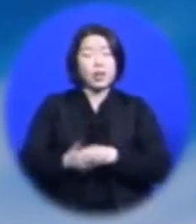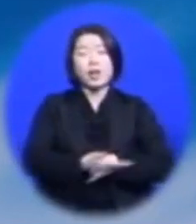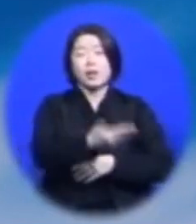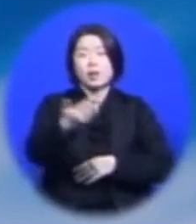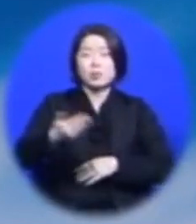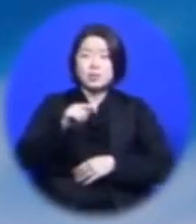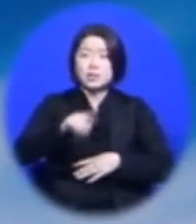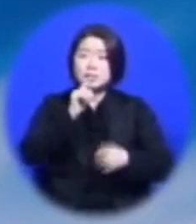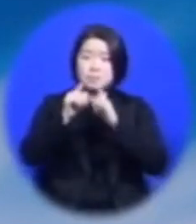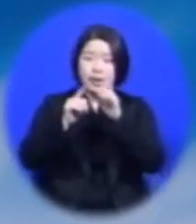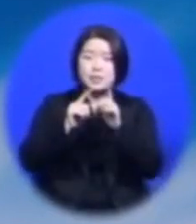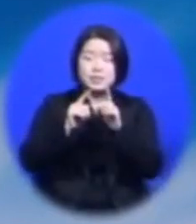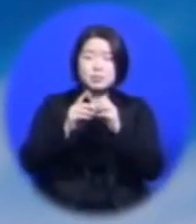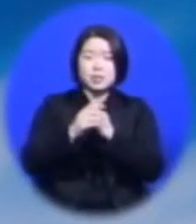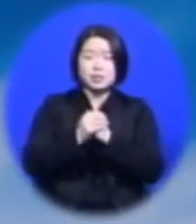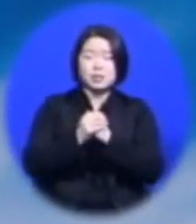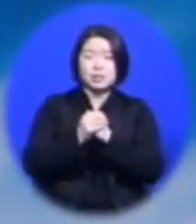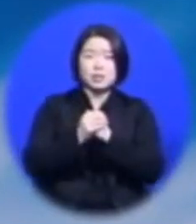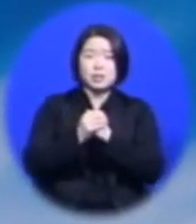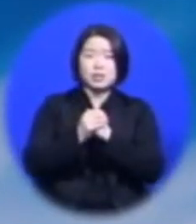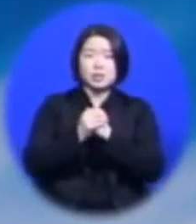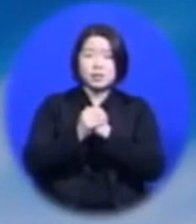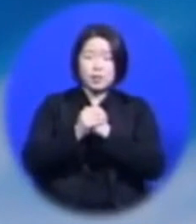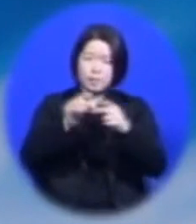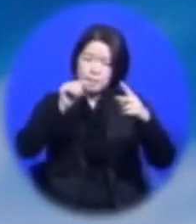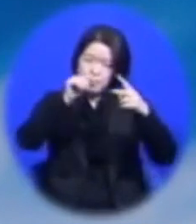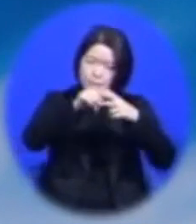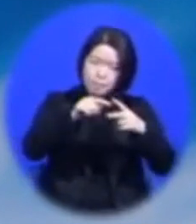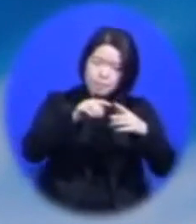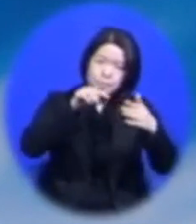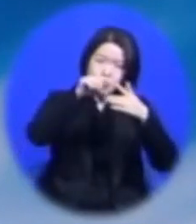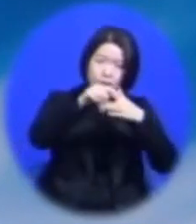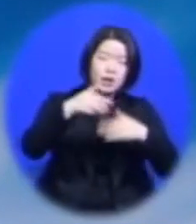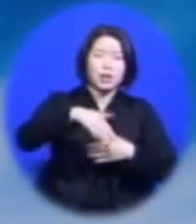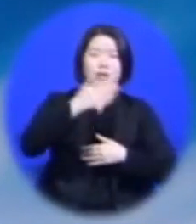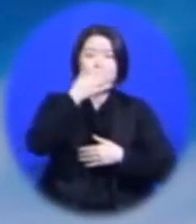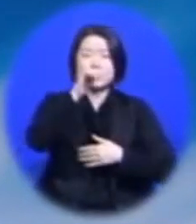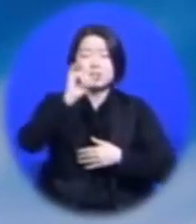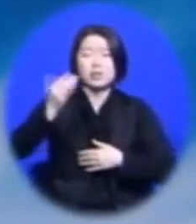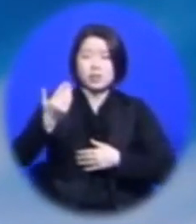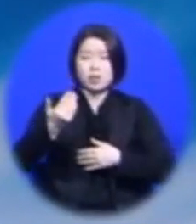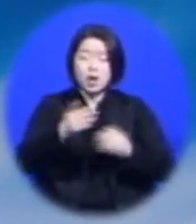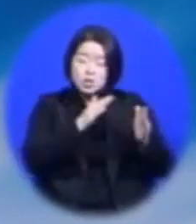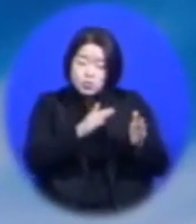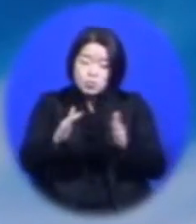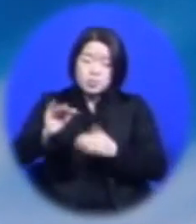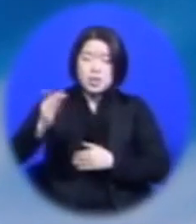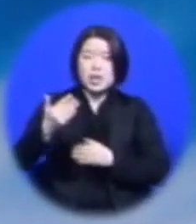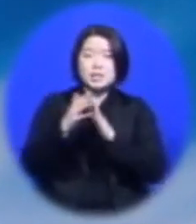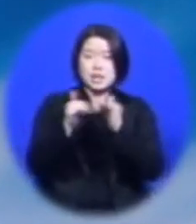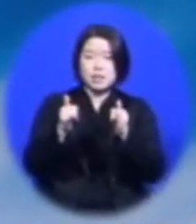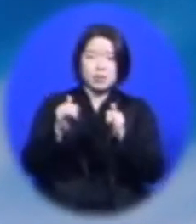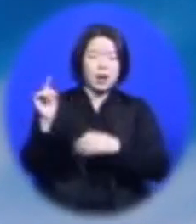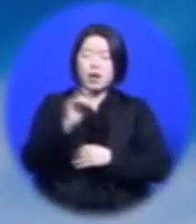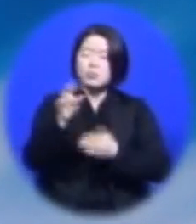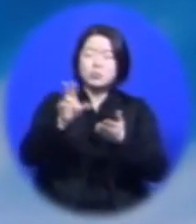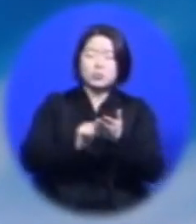여러분이 이 말씀이 통과될 수 있어야 됩니다. 준비된 사람에게는 아무 문제가